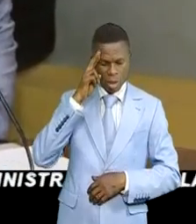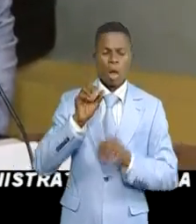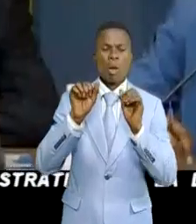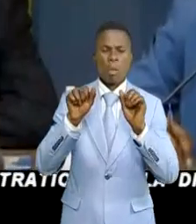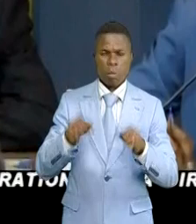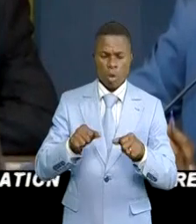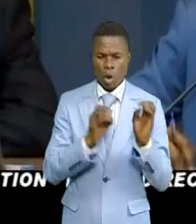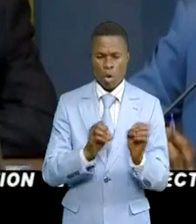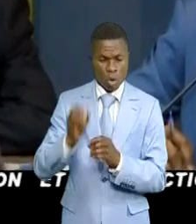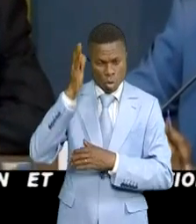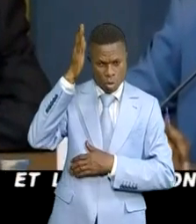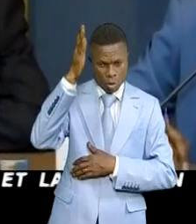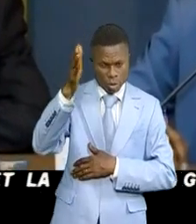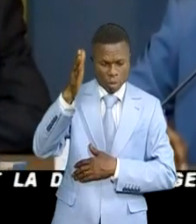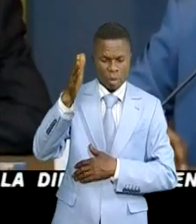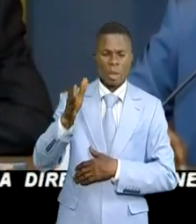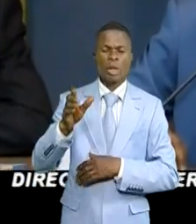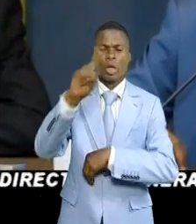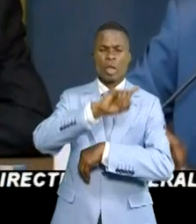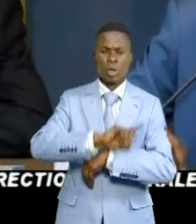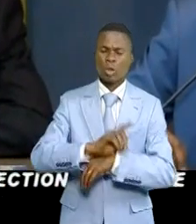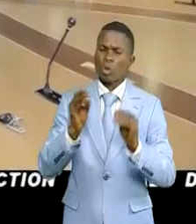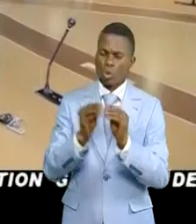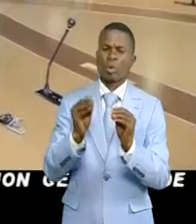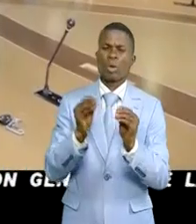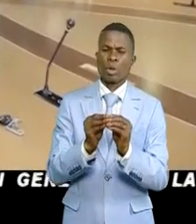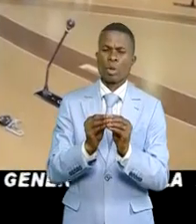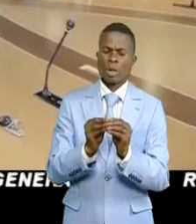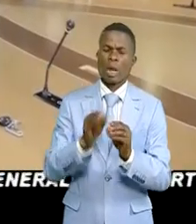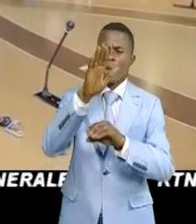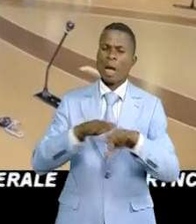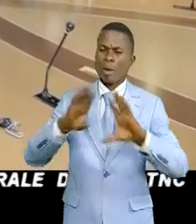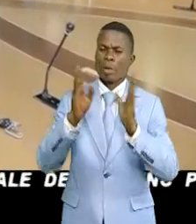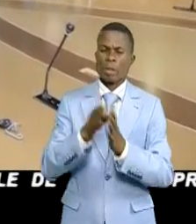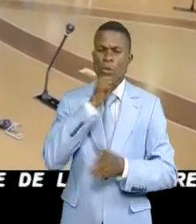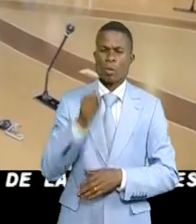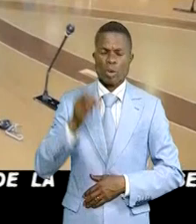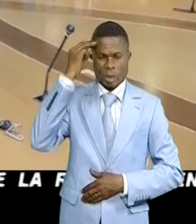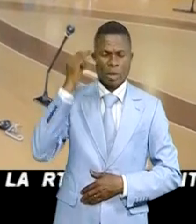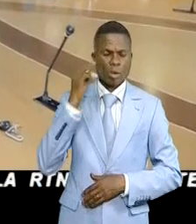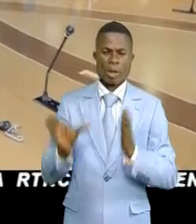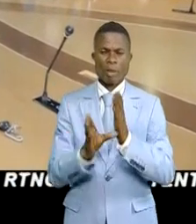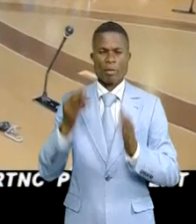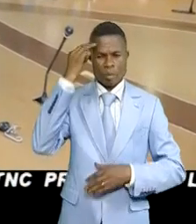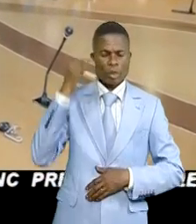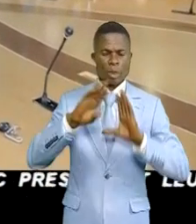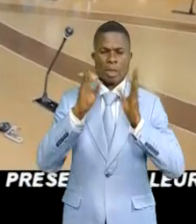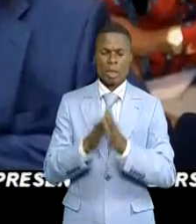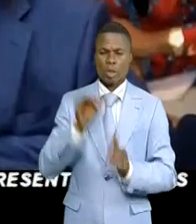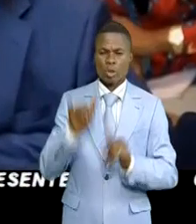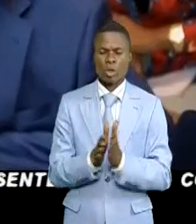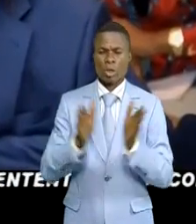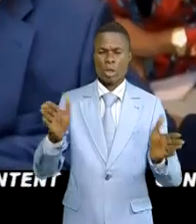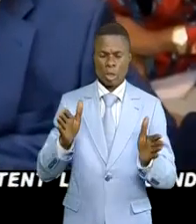possibilité d'organiser très prochainement les journées ou les ateliers réunissant tous les anciens ministres et vice-ministres, ainsi que tous les anciens secrétaires